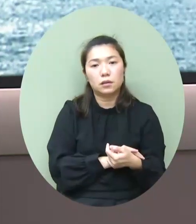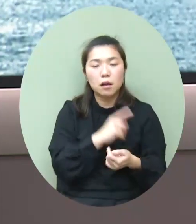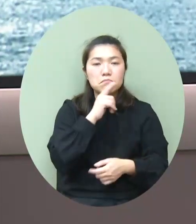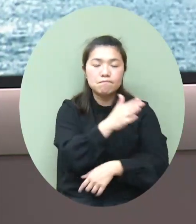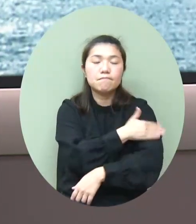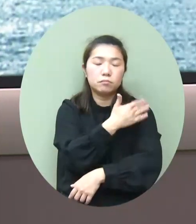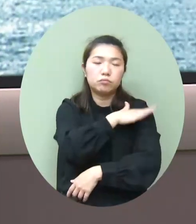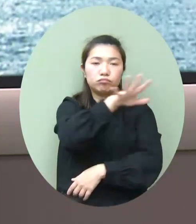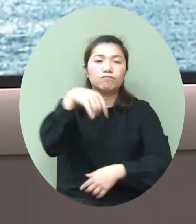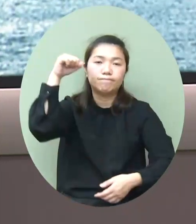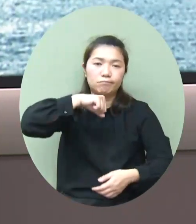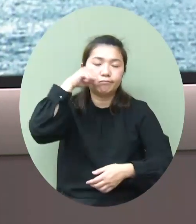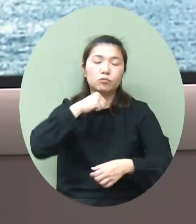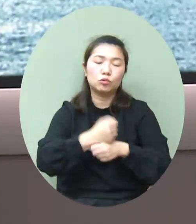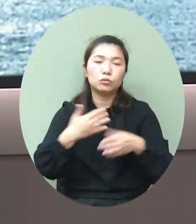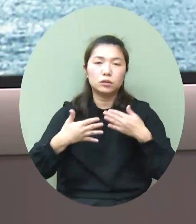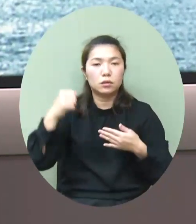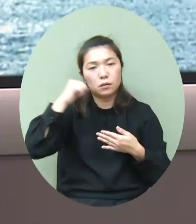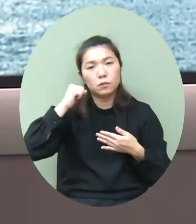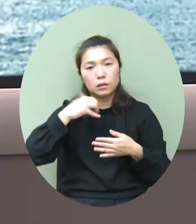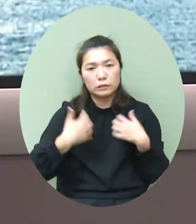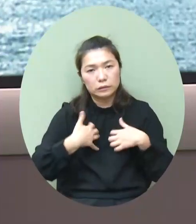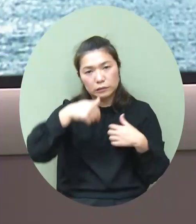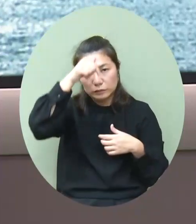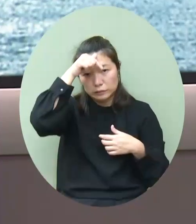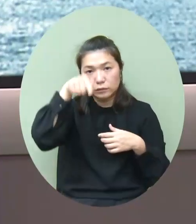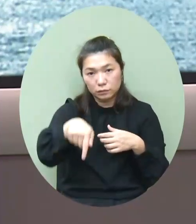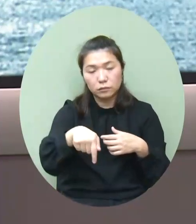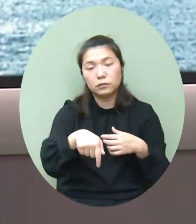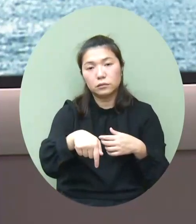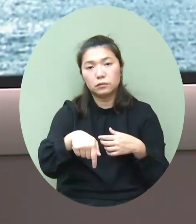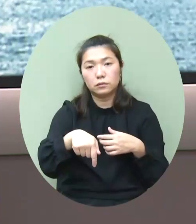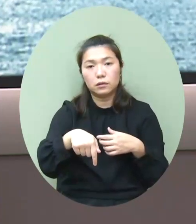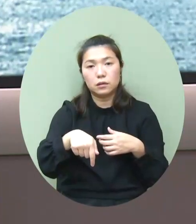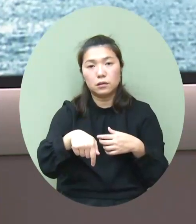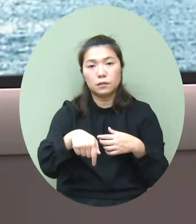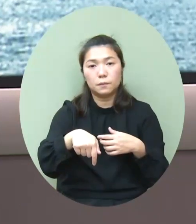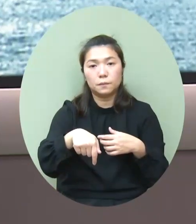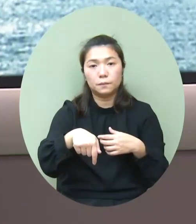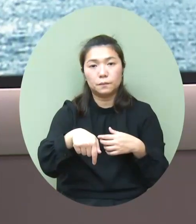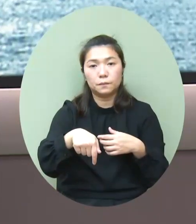太大的分别。员工方面我们同事都很努力，急诊室方面我想说一下，